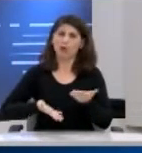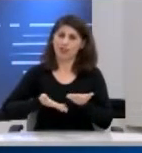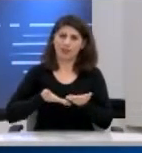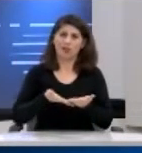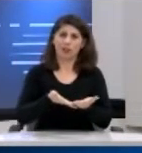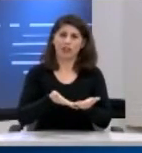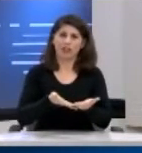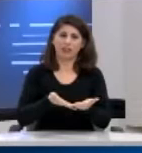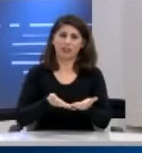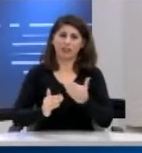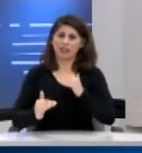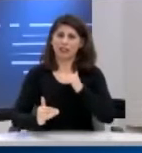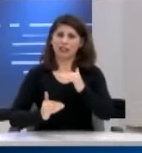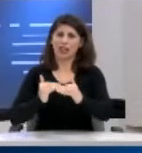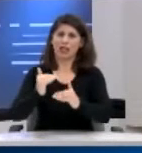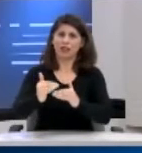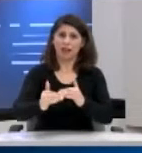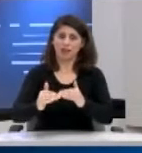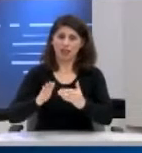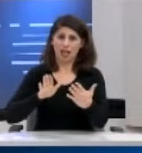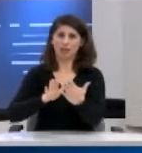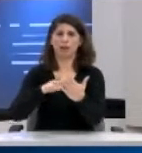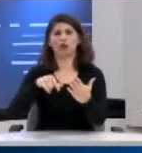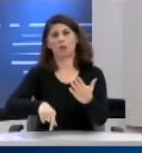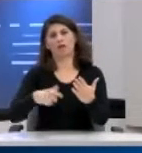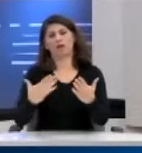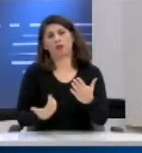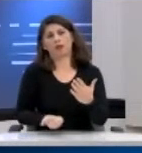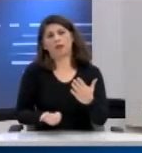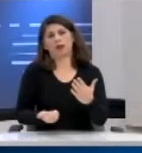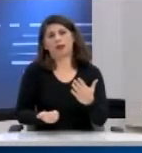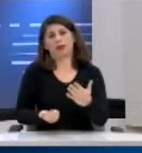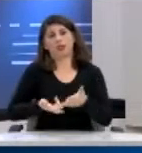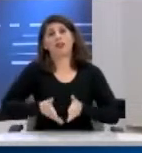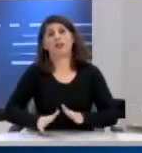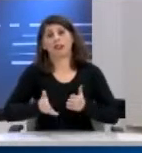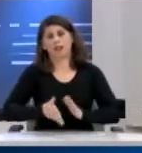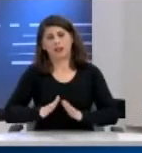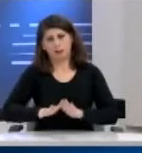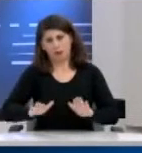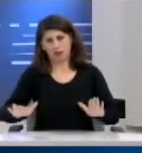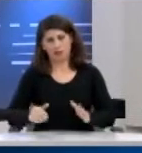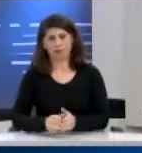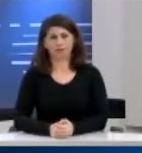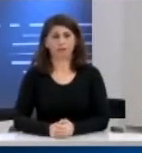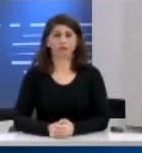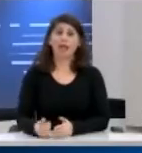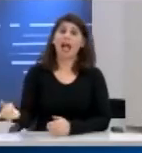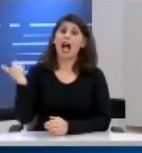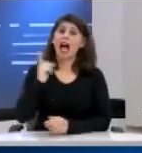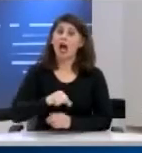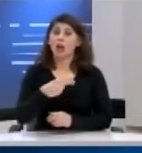σε σταδιακή αντιμετώπιση του φαινομένου. Επόμενος άξονας εξαιρετικά